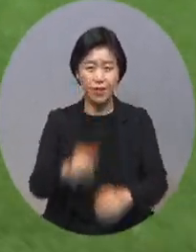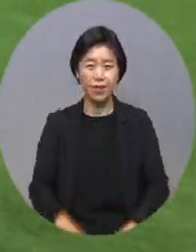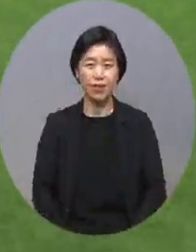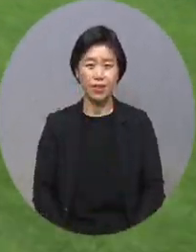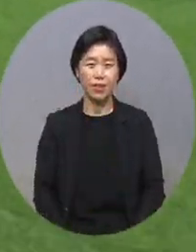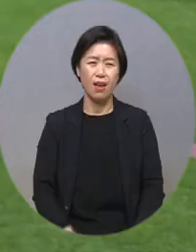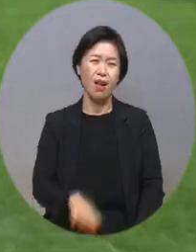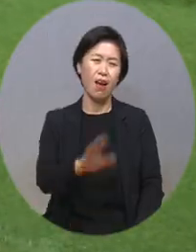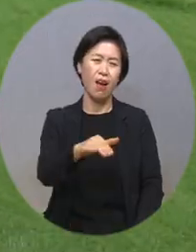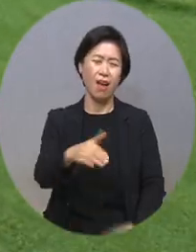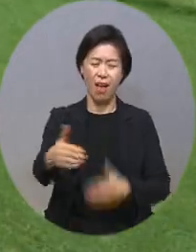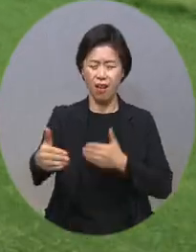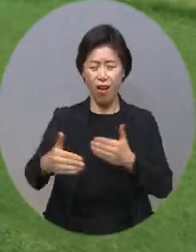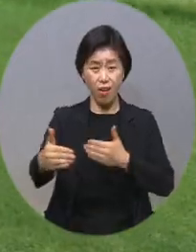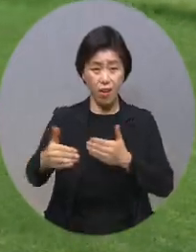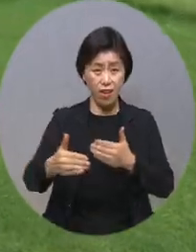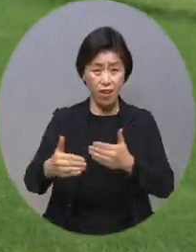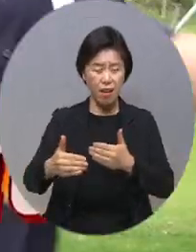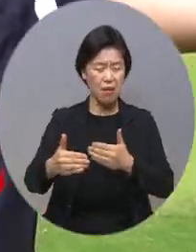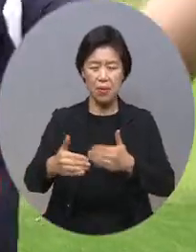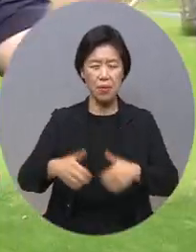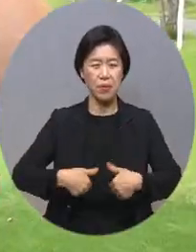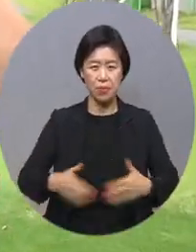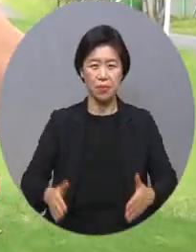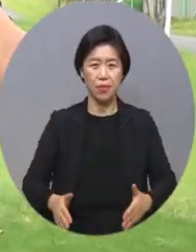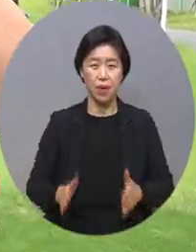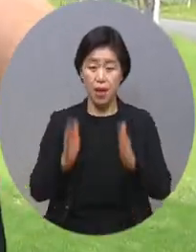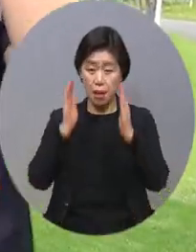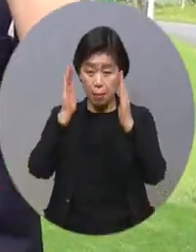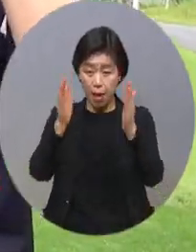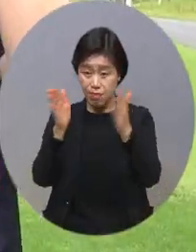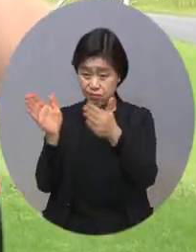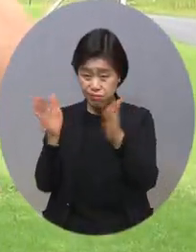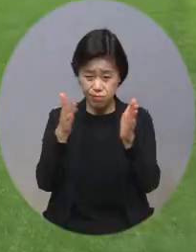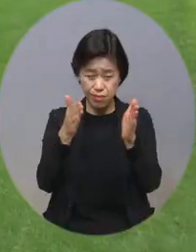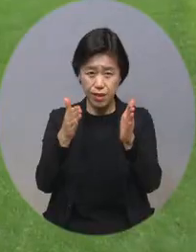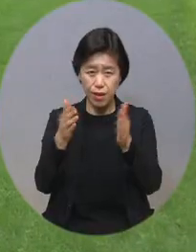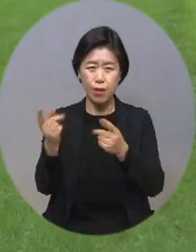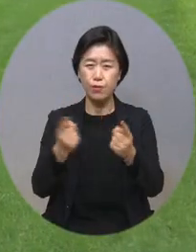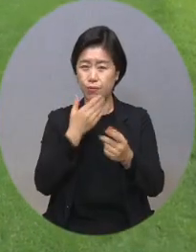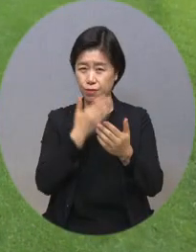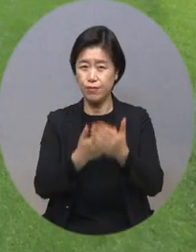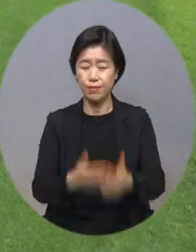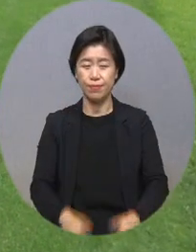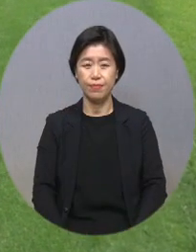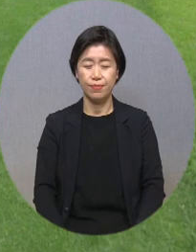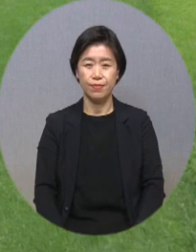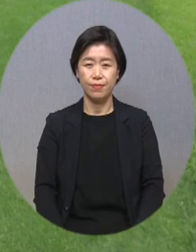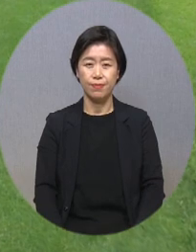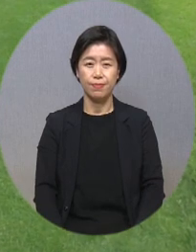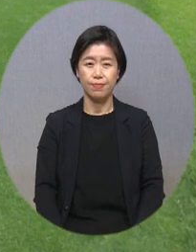백날 거리 찍어봐라. 방향을 잘 보내야지. 자, 왼쪽, 왼쪽 절벽으로.